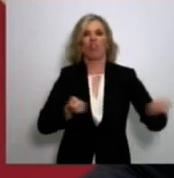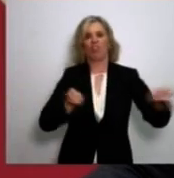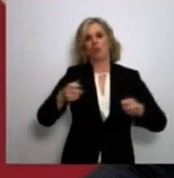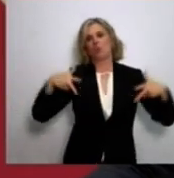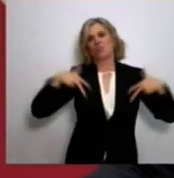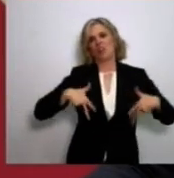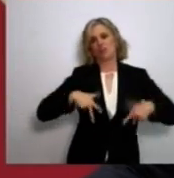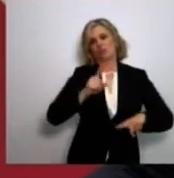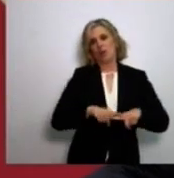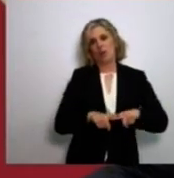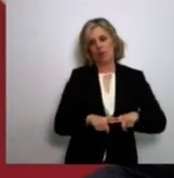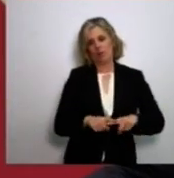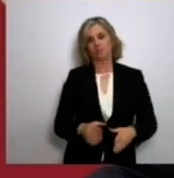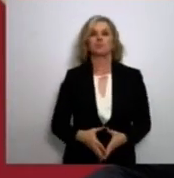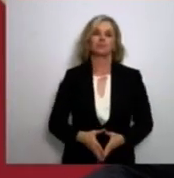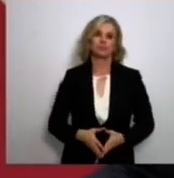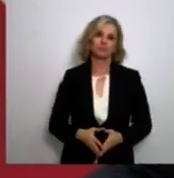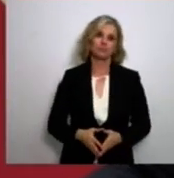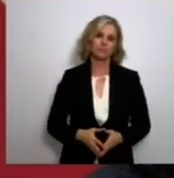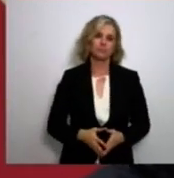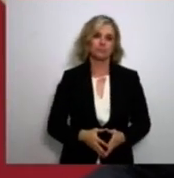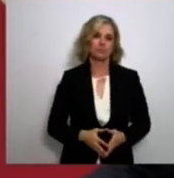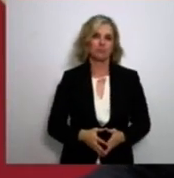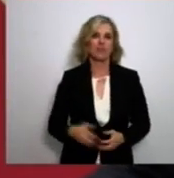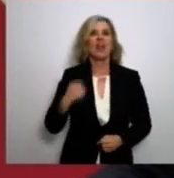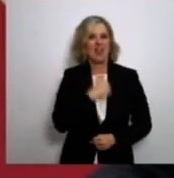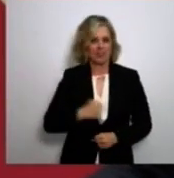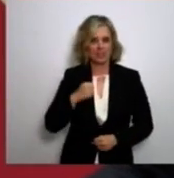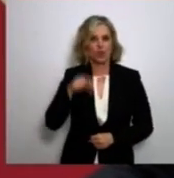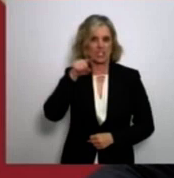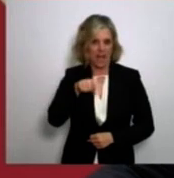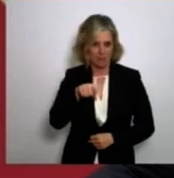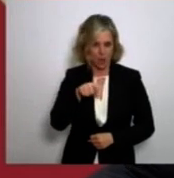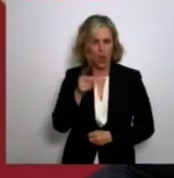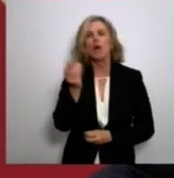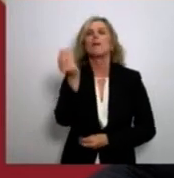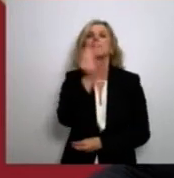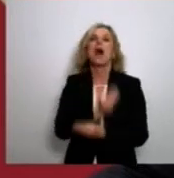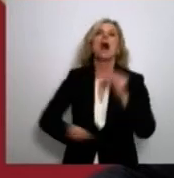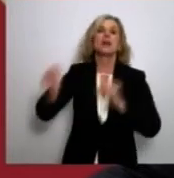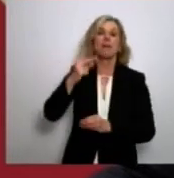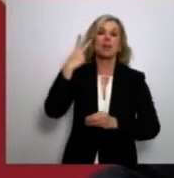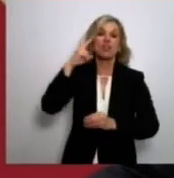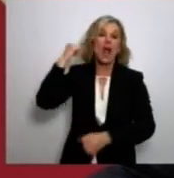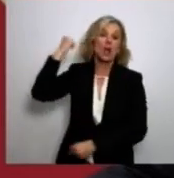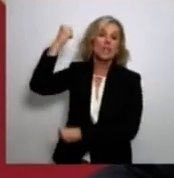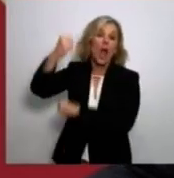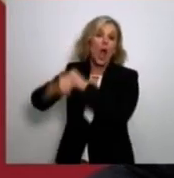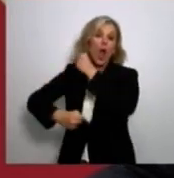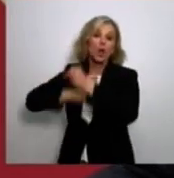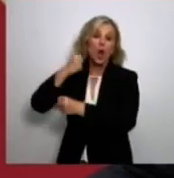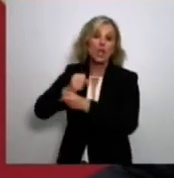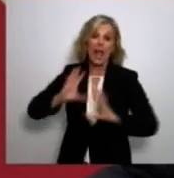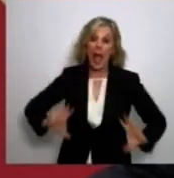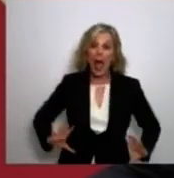εγώ μαζί του, ότι αυτό συμβαίνει τα τελευταία 200 χρόνια. 200 χρόνια μετά την Επανάσταση, αυτοί οι